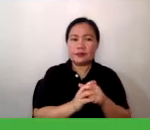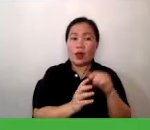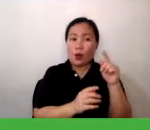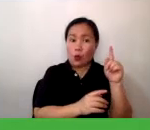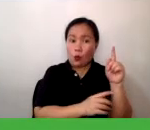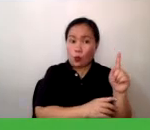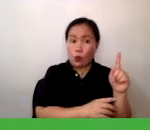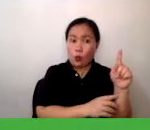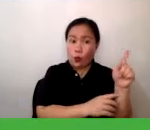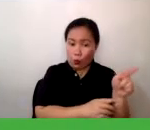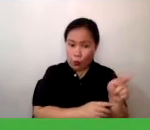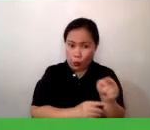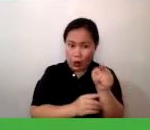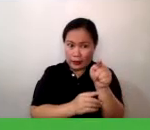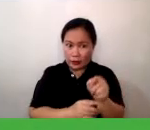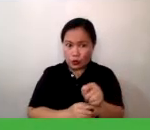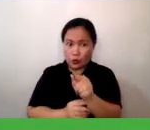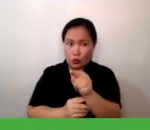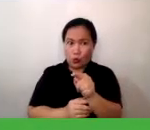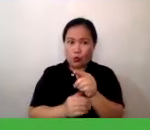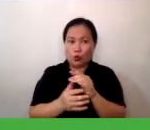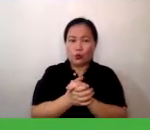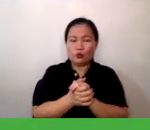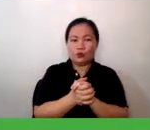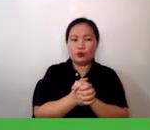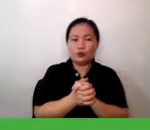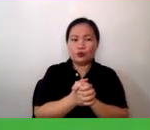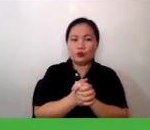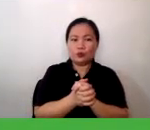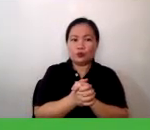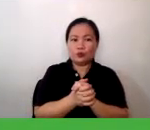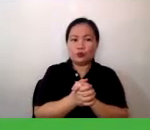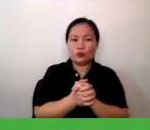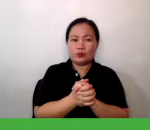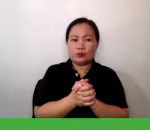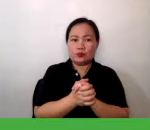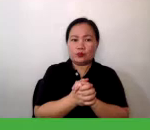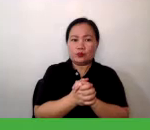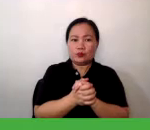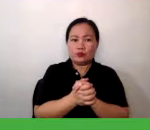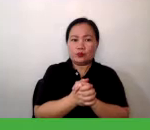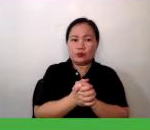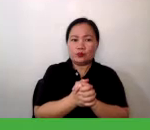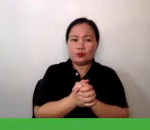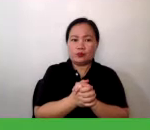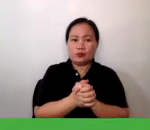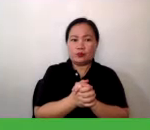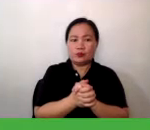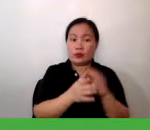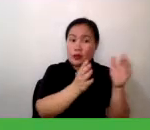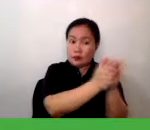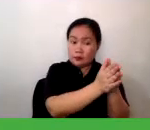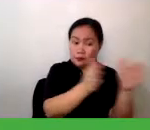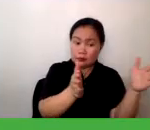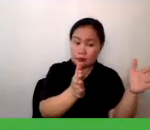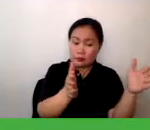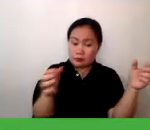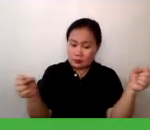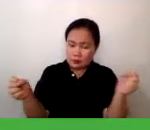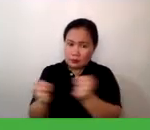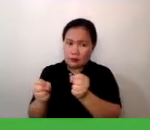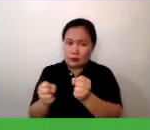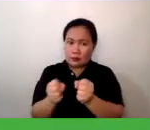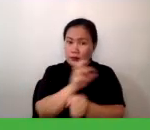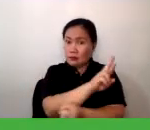1, 2. Okay. From bigger unit to meter. So, halimbawa ito, pabalik ako.